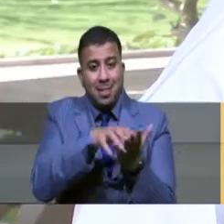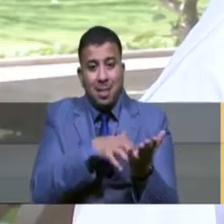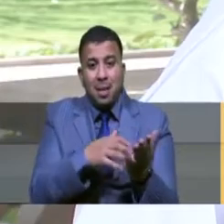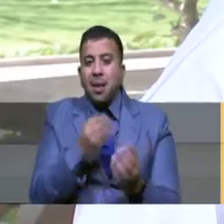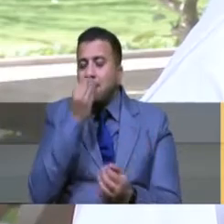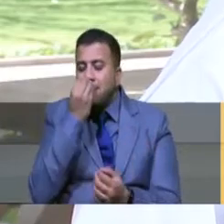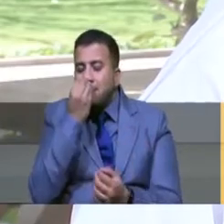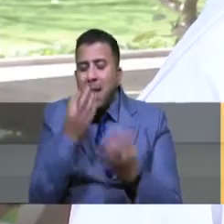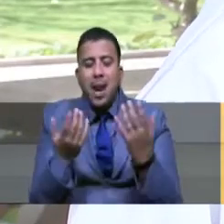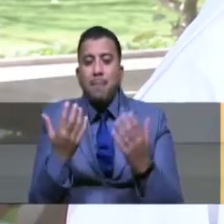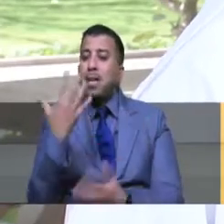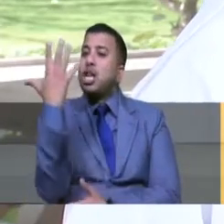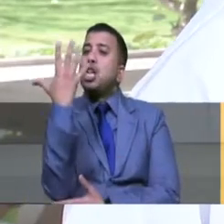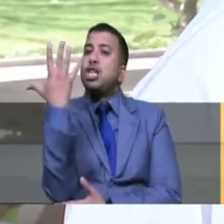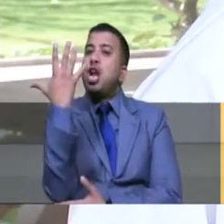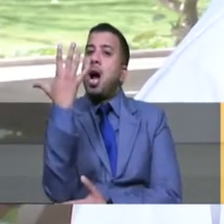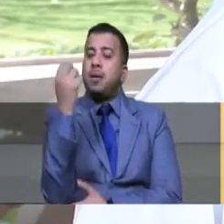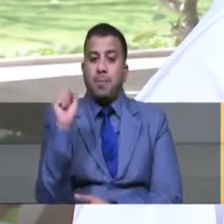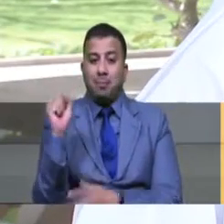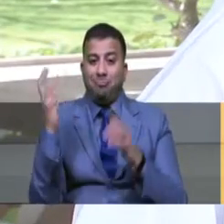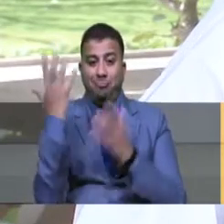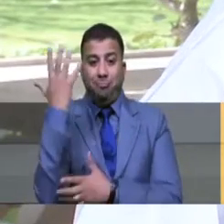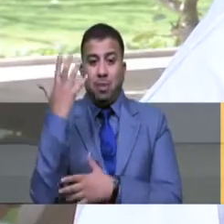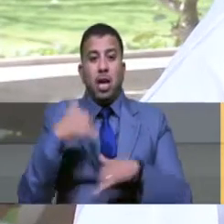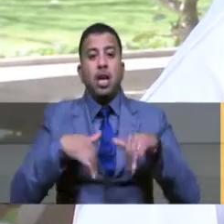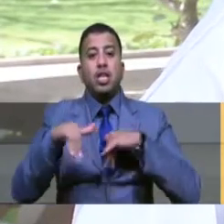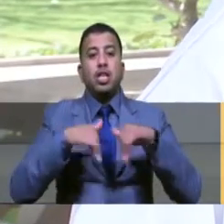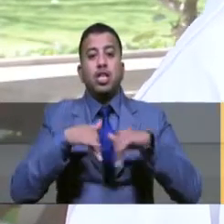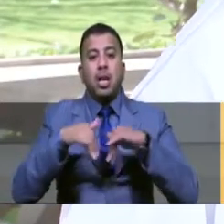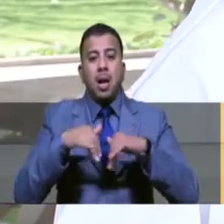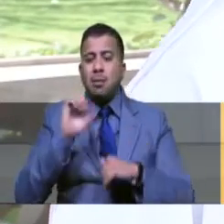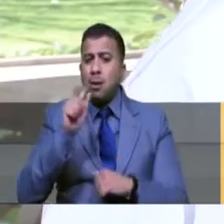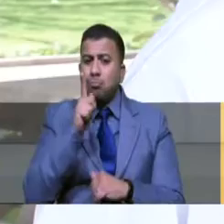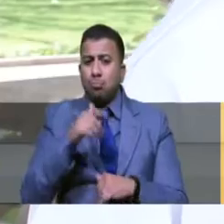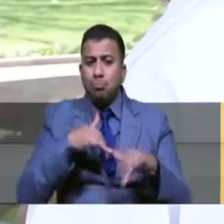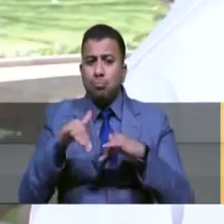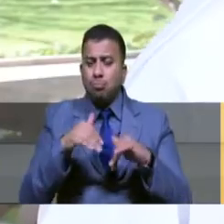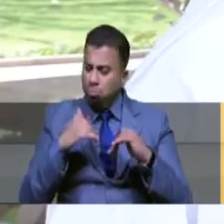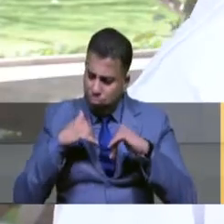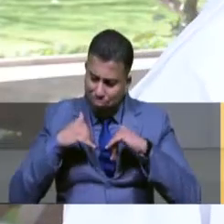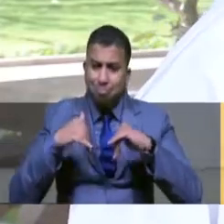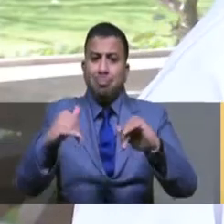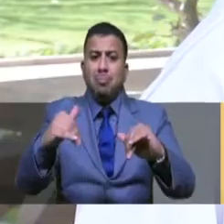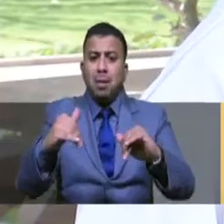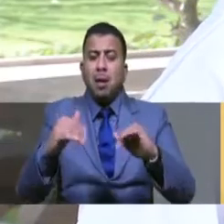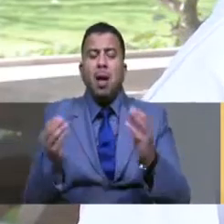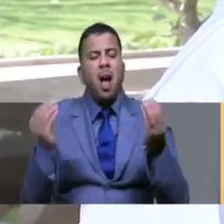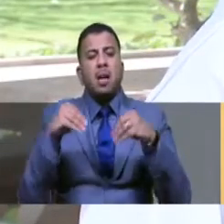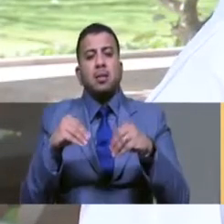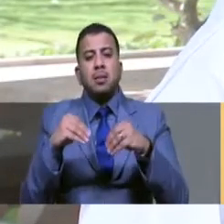للنباتات والاشجار البيئيه في شارع خطم الملاحه، والحقيقه اللي يمتد الى اكثر من